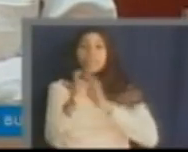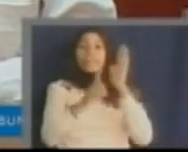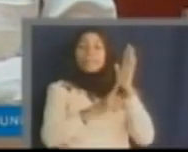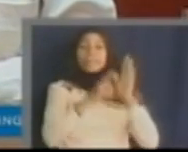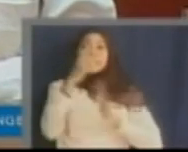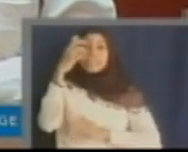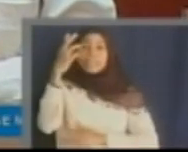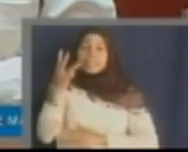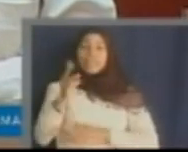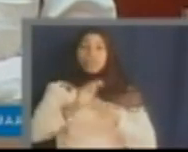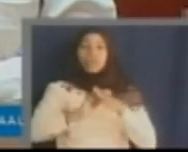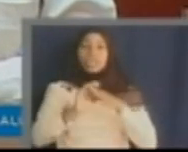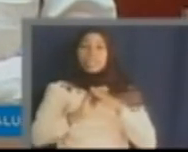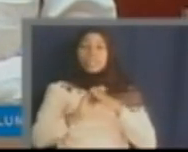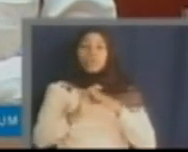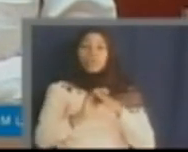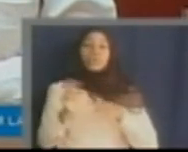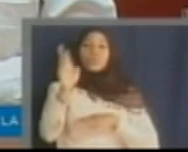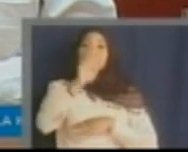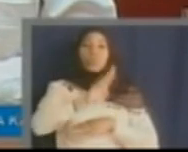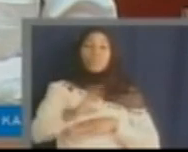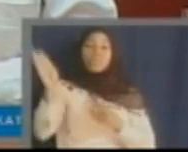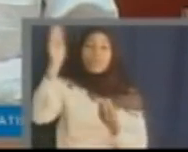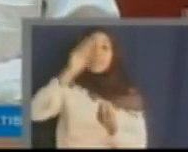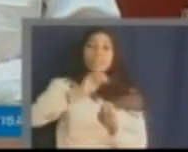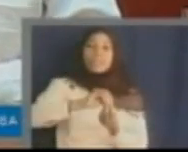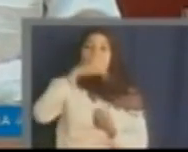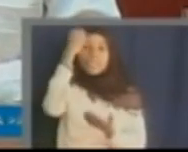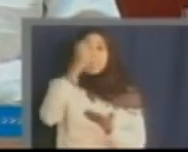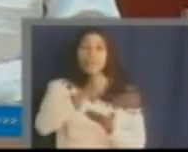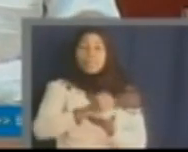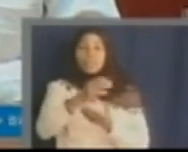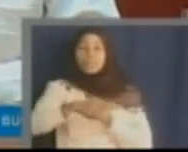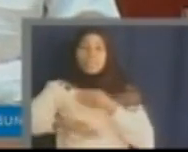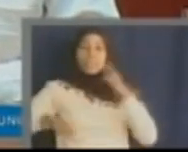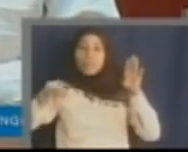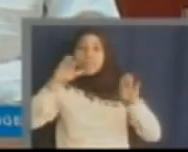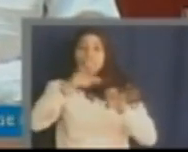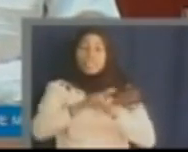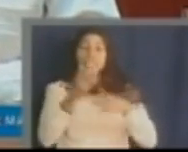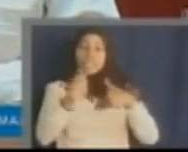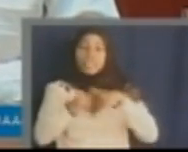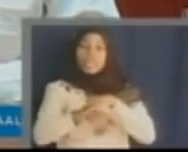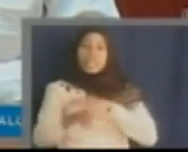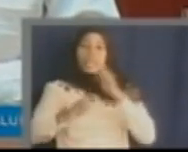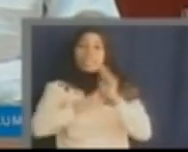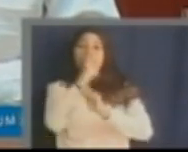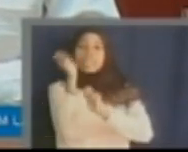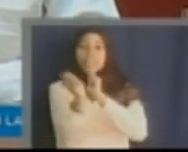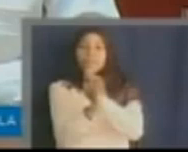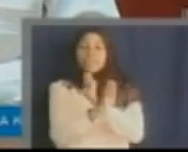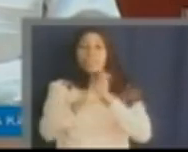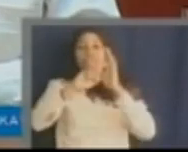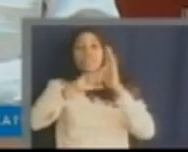inayohusu rufaa dhidi ya maamuzi ya mwenyekiti katika tafsiri za kanuni za